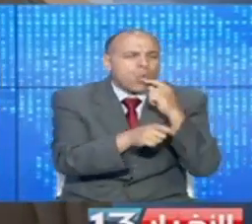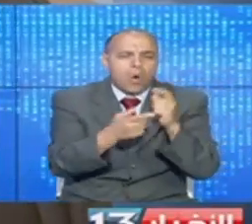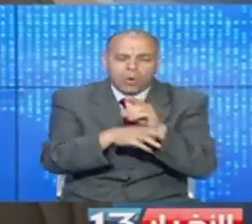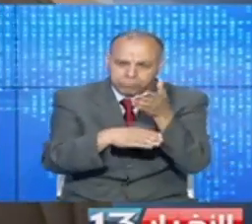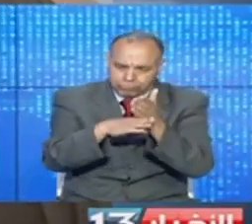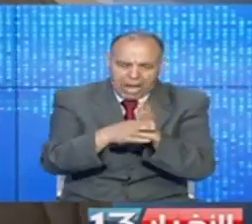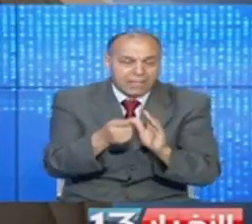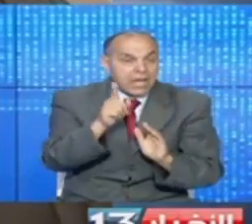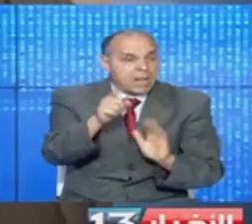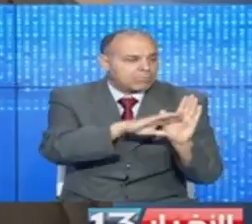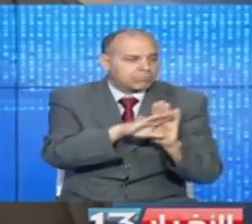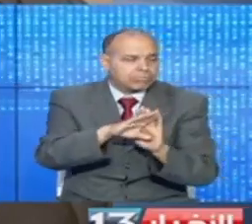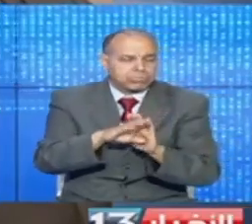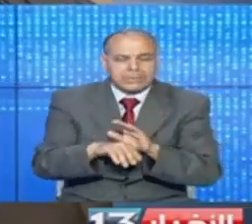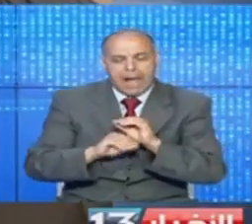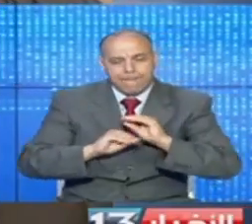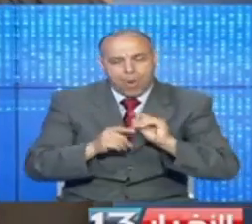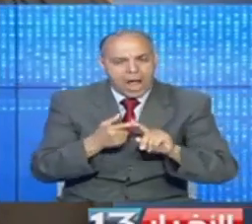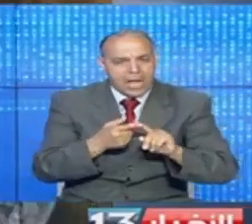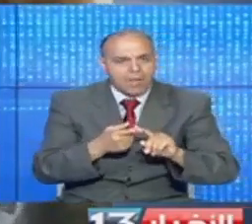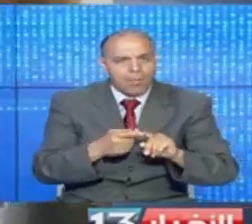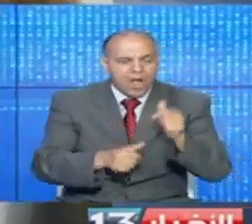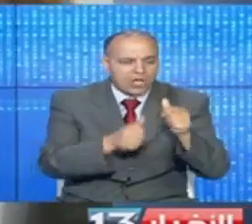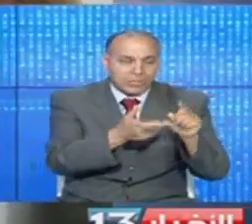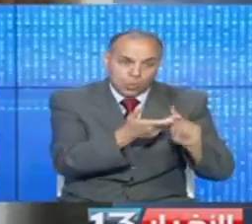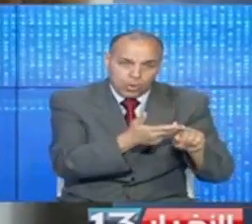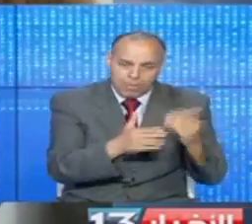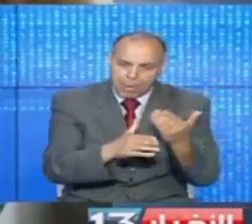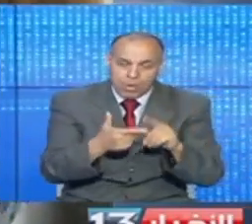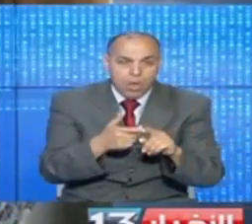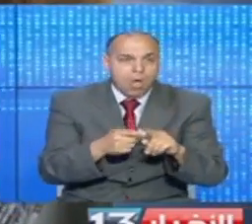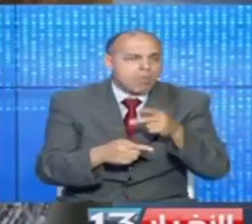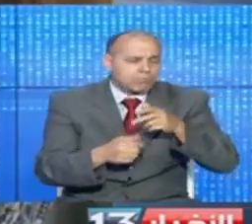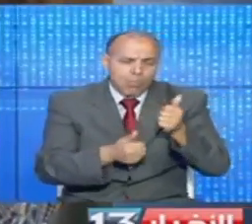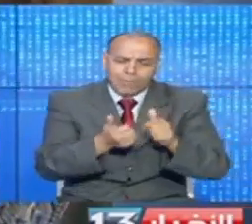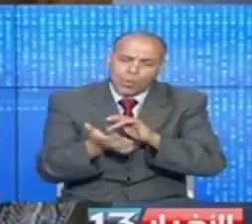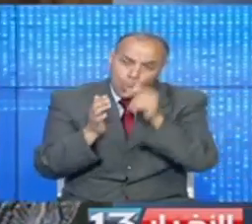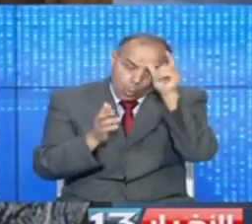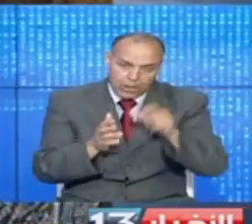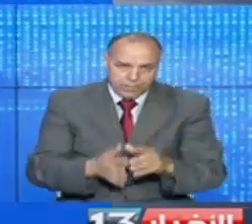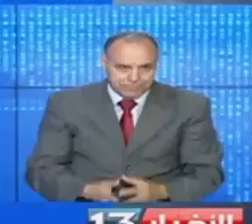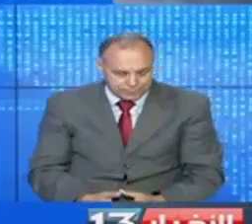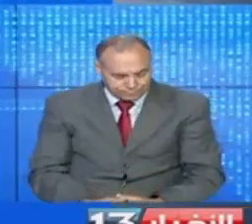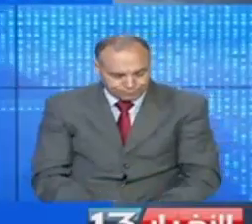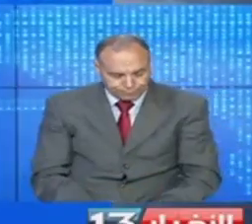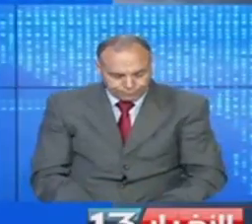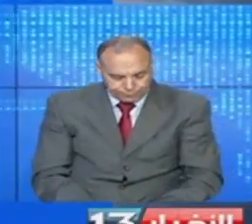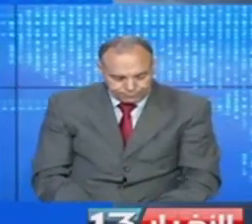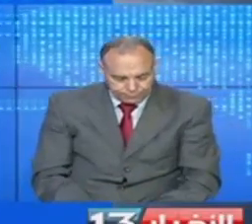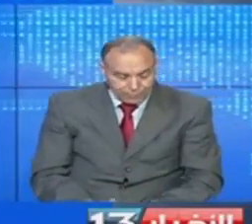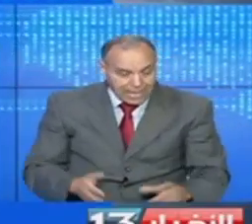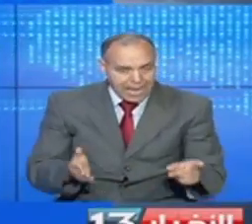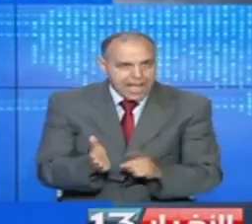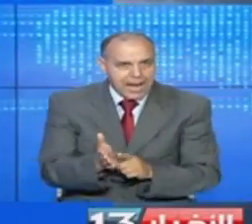كل مستلزمات الوقاية للإطار التربوي وللمترشحين في مختلف المناظرات الوطنية.